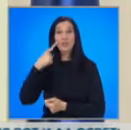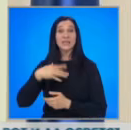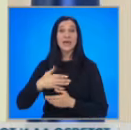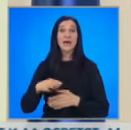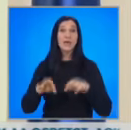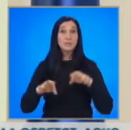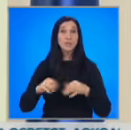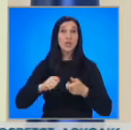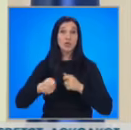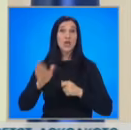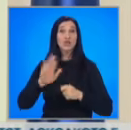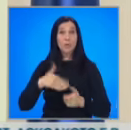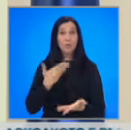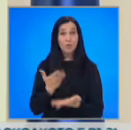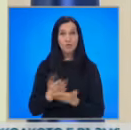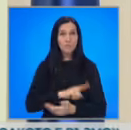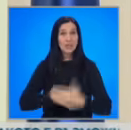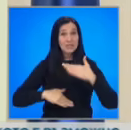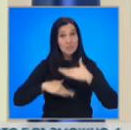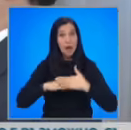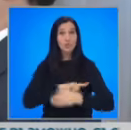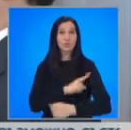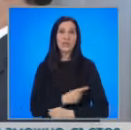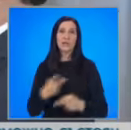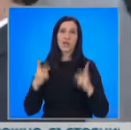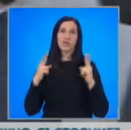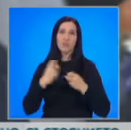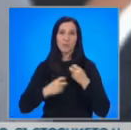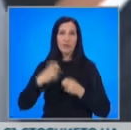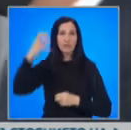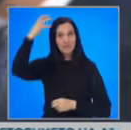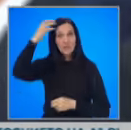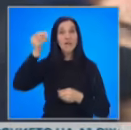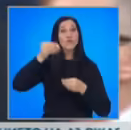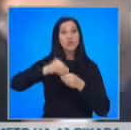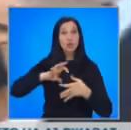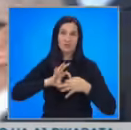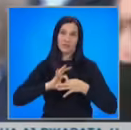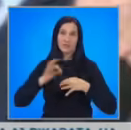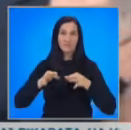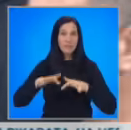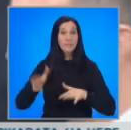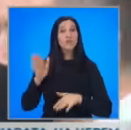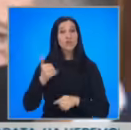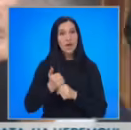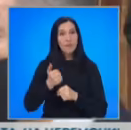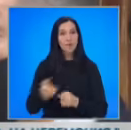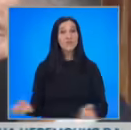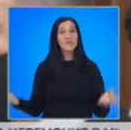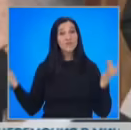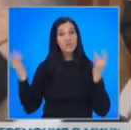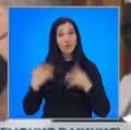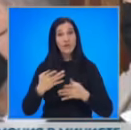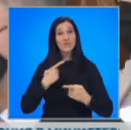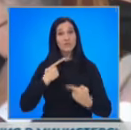Ще положат максимални усилия за решаване на проблемите в държавата, включително и свързаните с пандемията. Ще работят за възстановяване